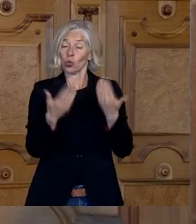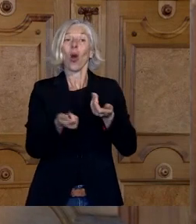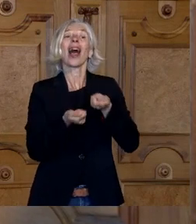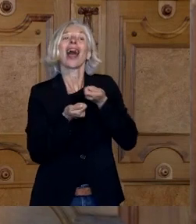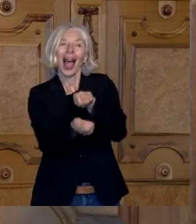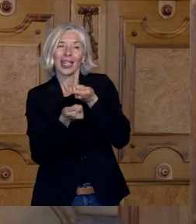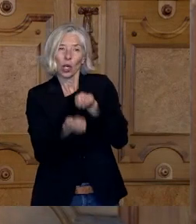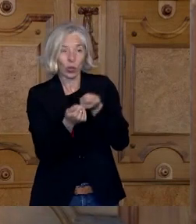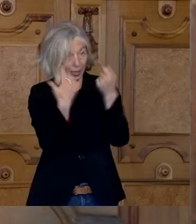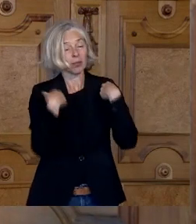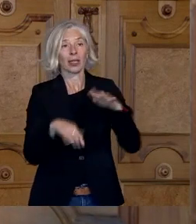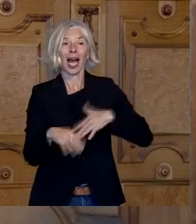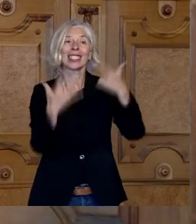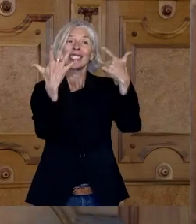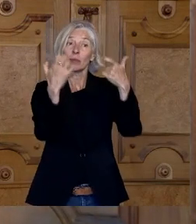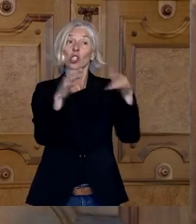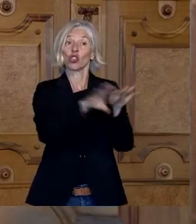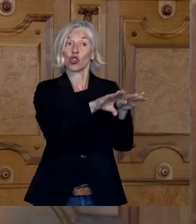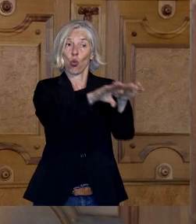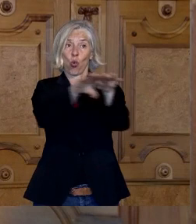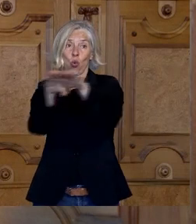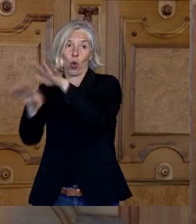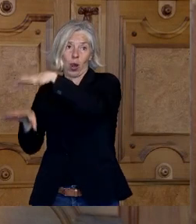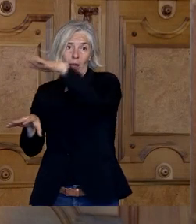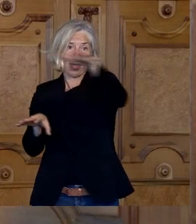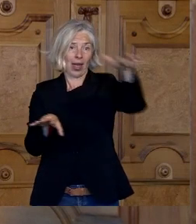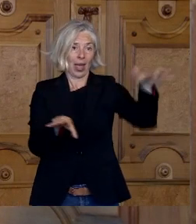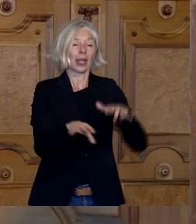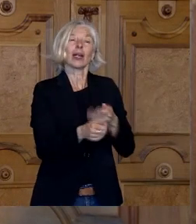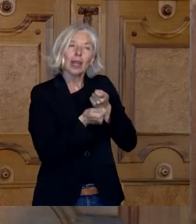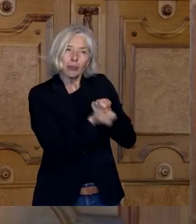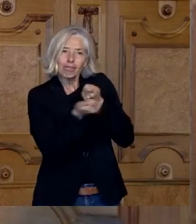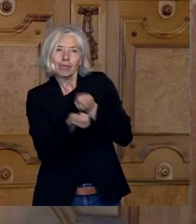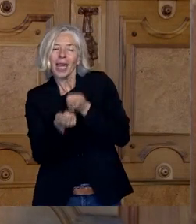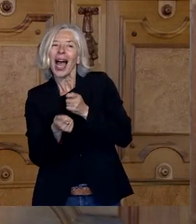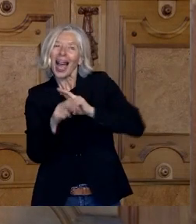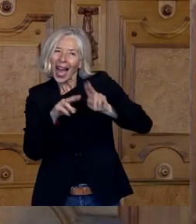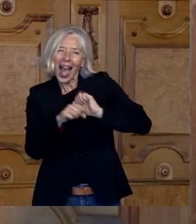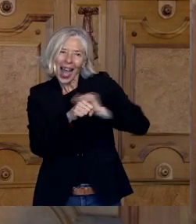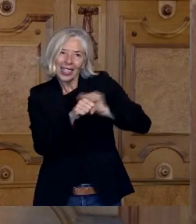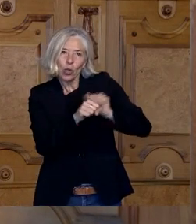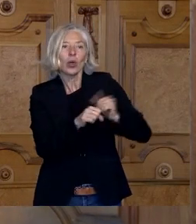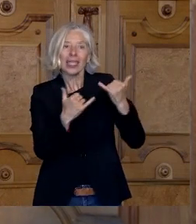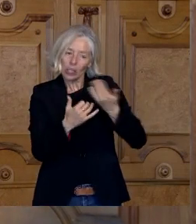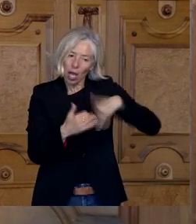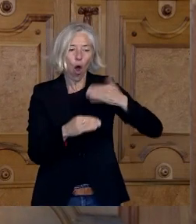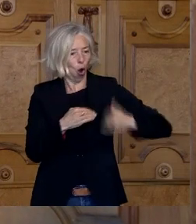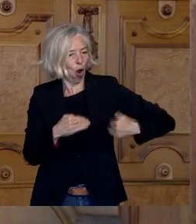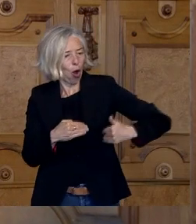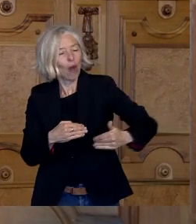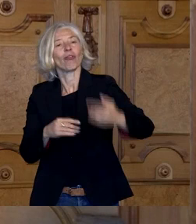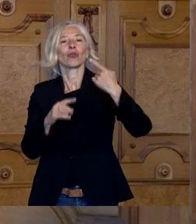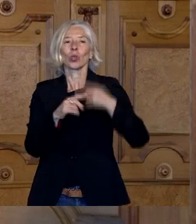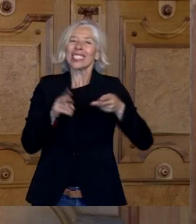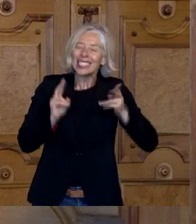gereinigt, es wird intensiver gereinigt und auch es wird über die Vorgaben des Kultusministeriums in unseren Schulen hinaus